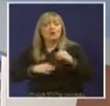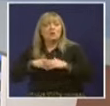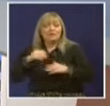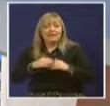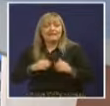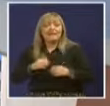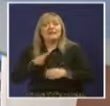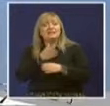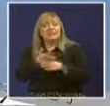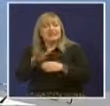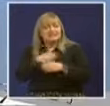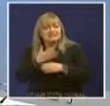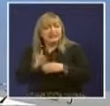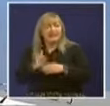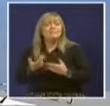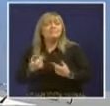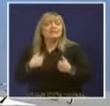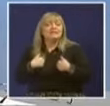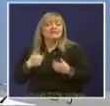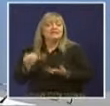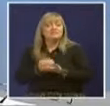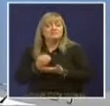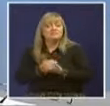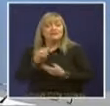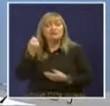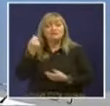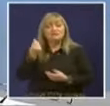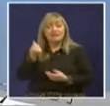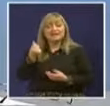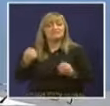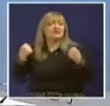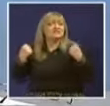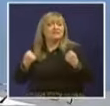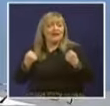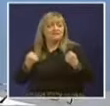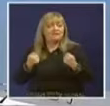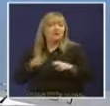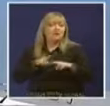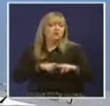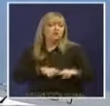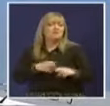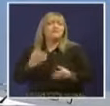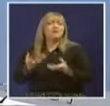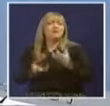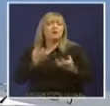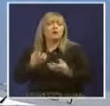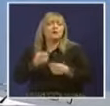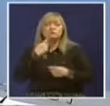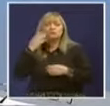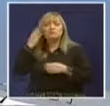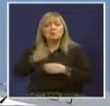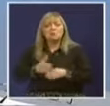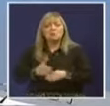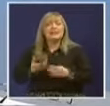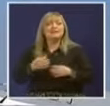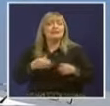да рециклираме, ние спестяваме средства, ресурс, здраве. Нека да оставим горенето за последна форма